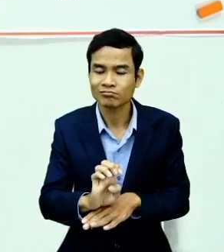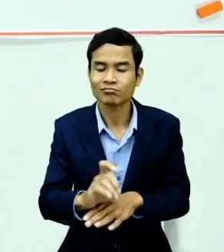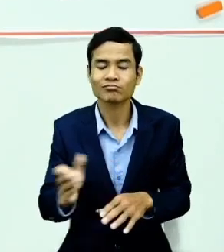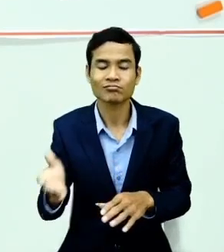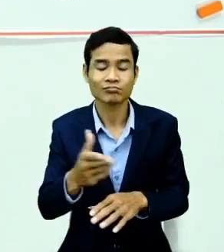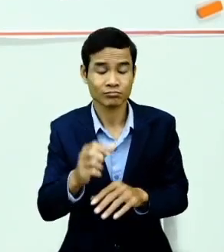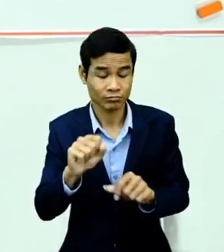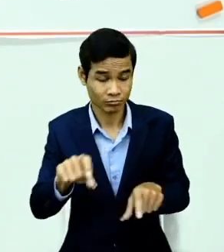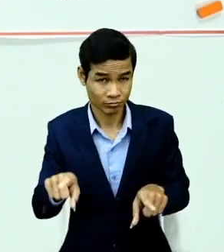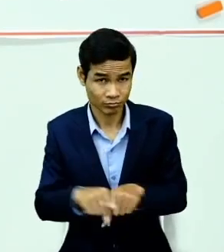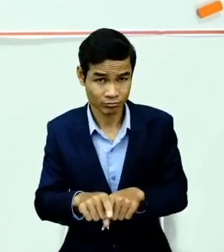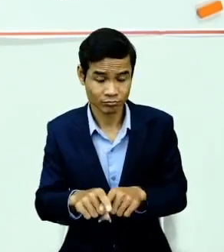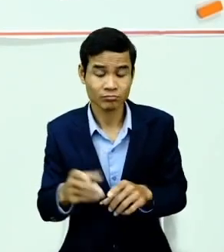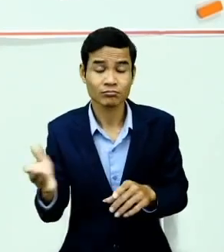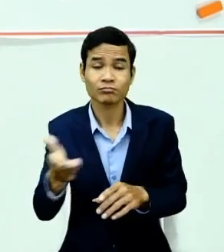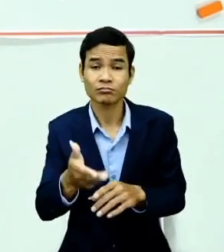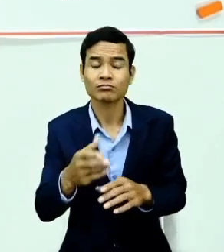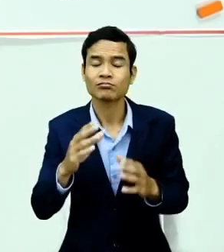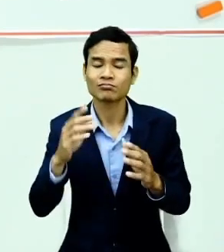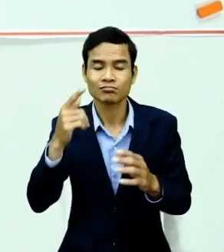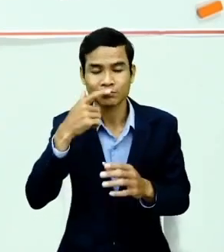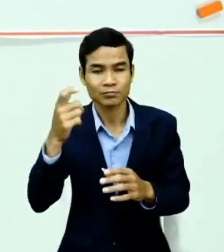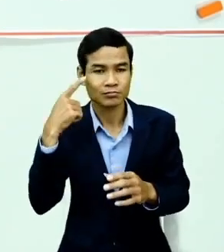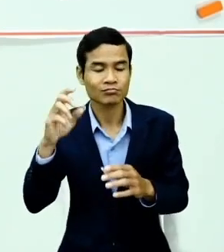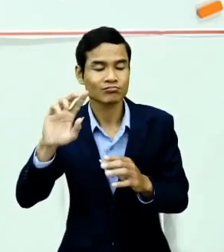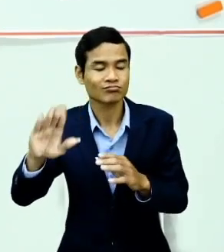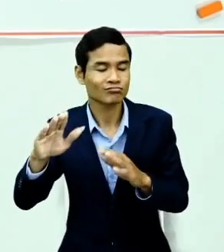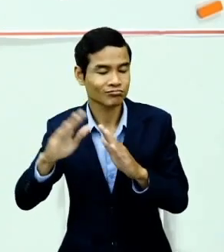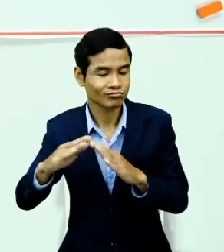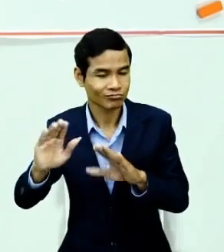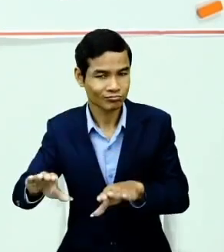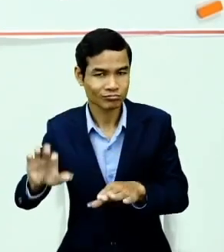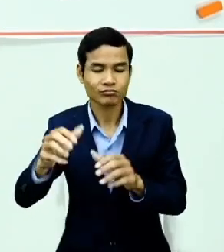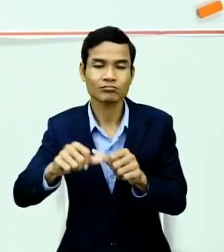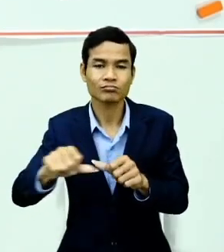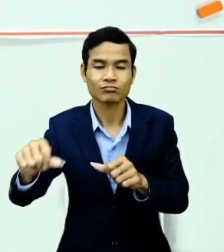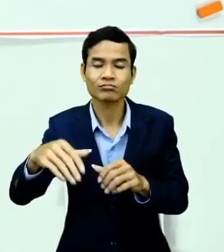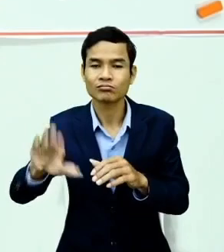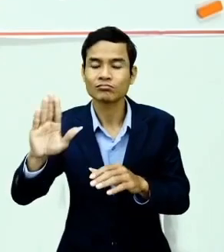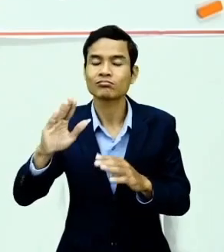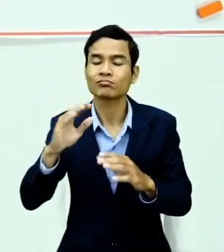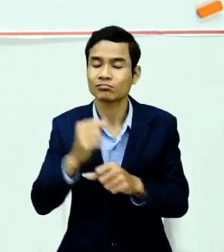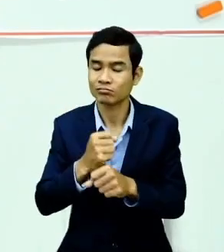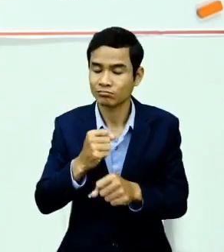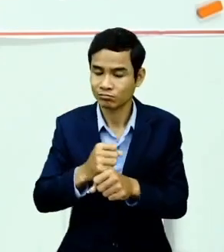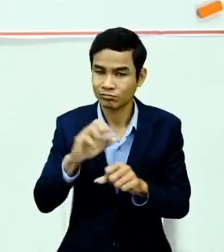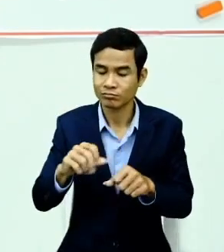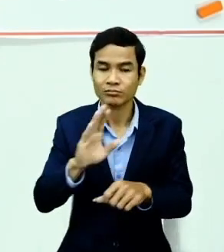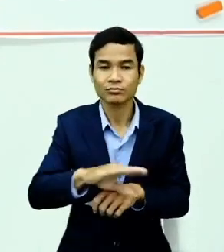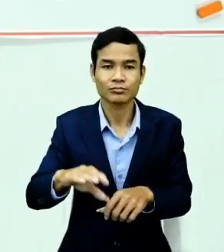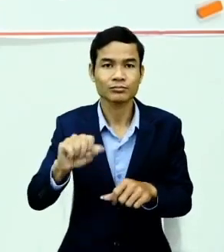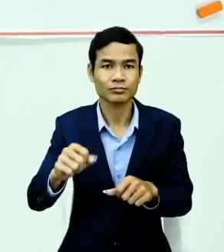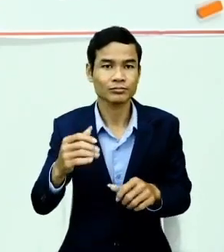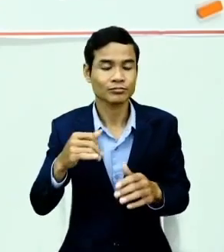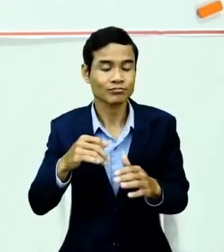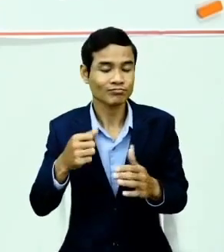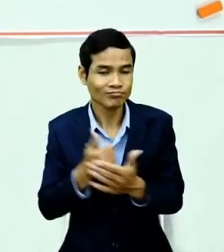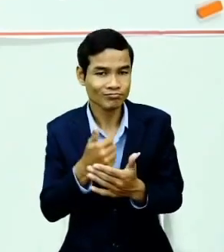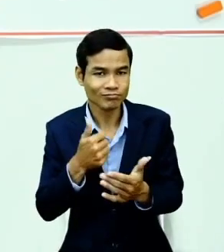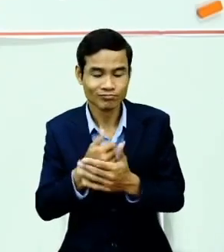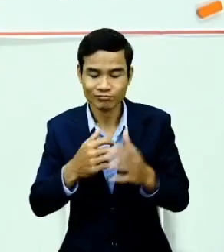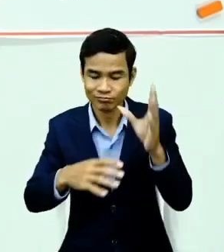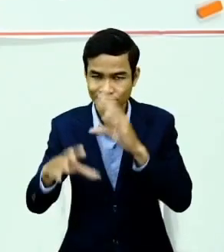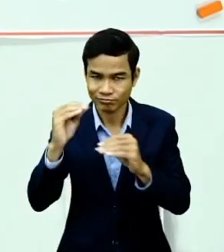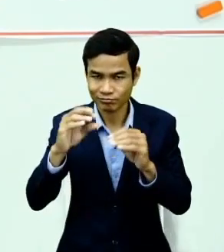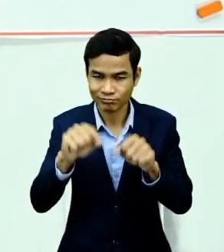mài đài cứ quạt nơi bà tế ăn miên tùm nế tế chà chấm phố con vinh cứ khát khóm răng prai rừng sột đặc